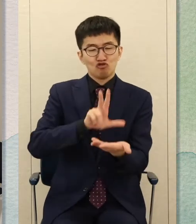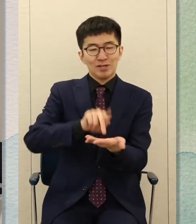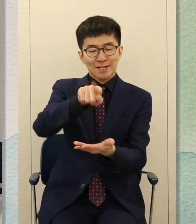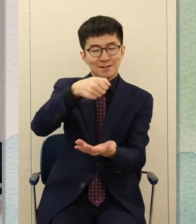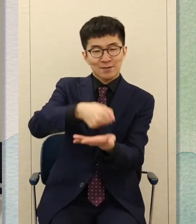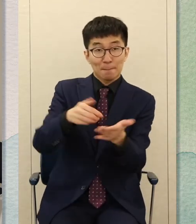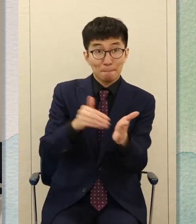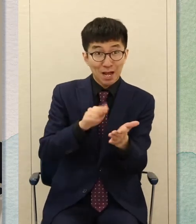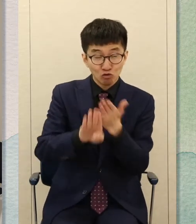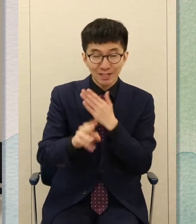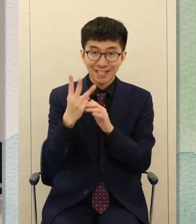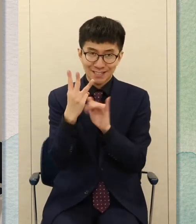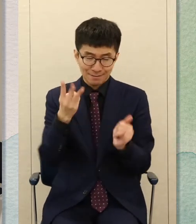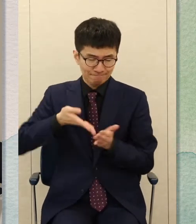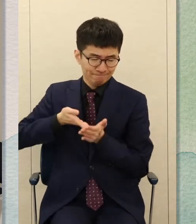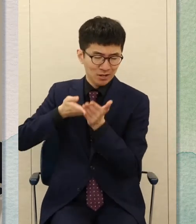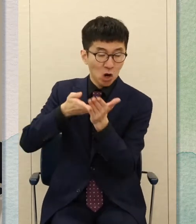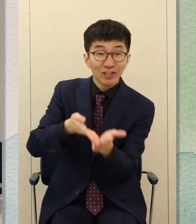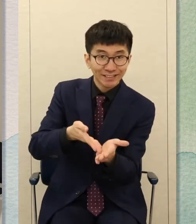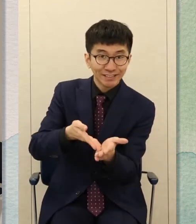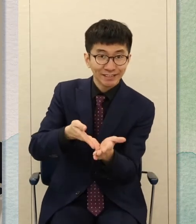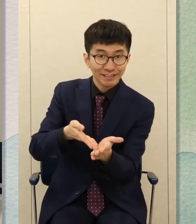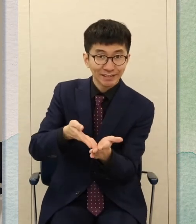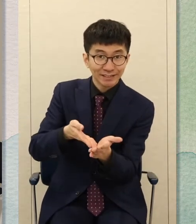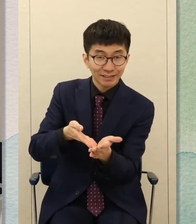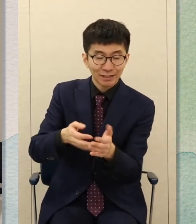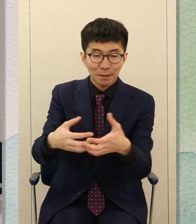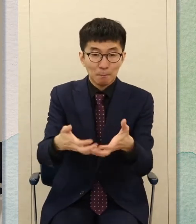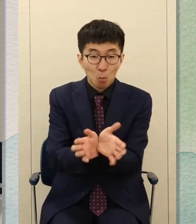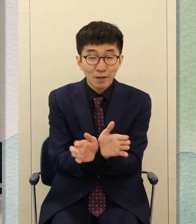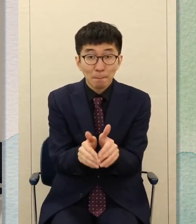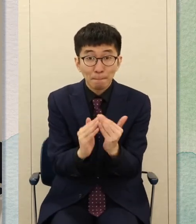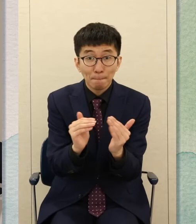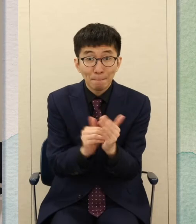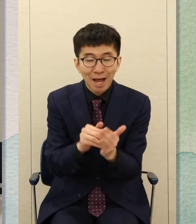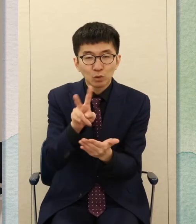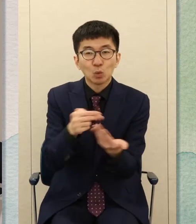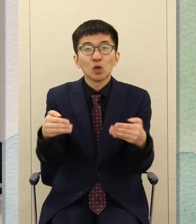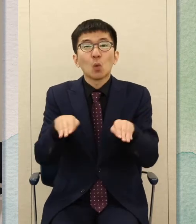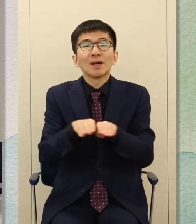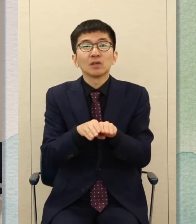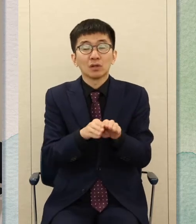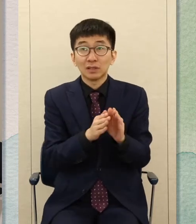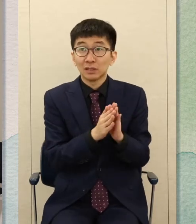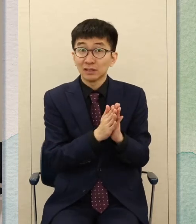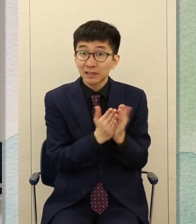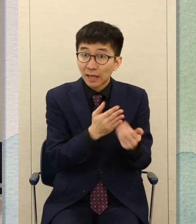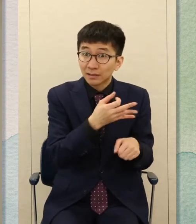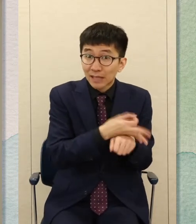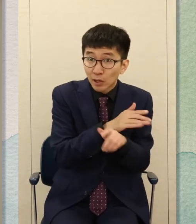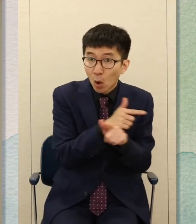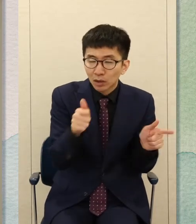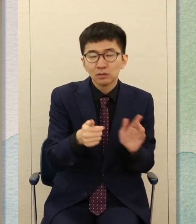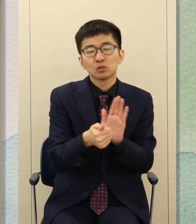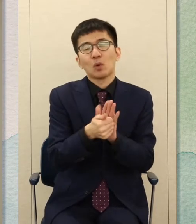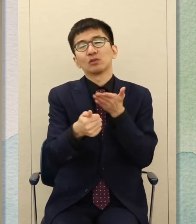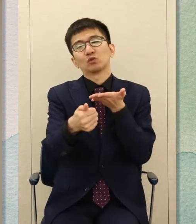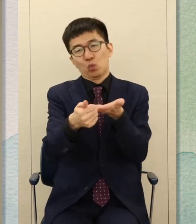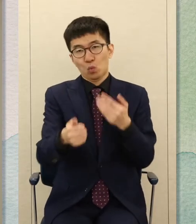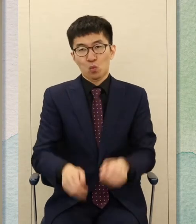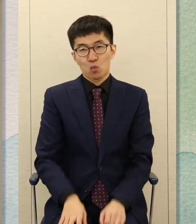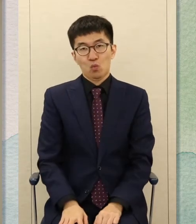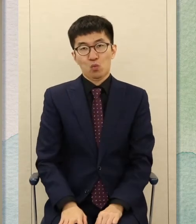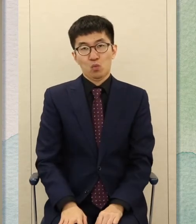싶다는 3명 이상이 모임을 만들어가지고 하게 되면요, 도서관에서 자료 구입비랑 이런 걸 다 줘요. 예.